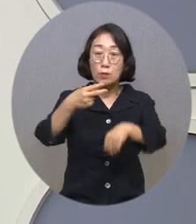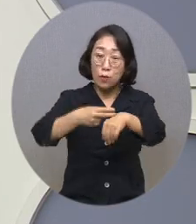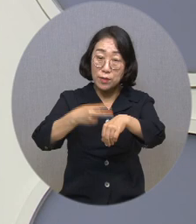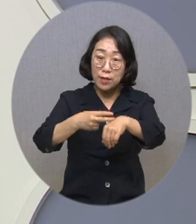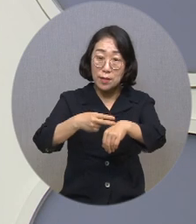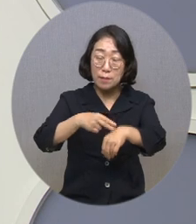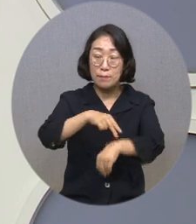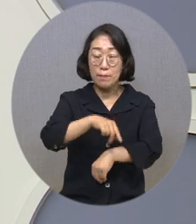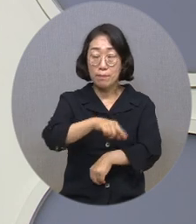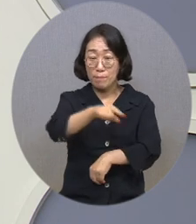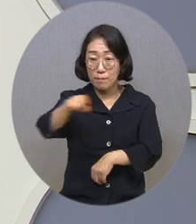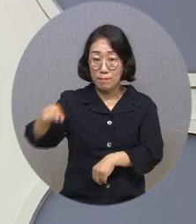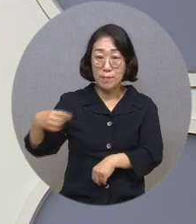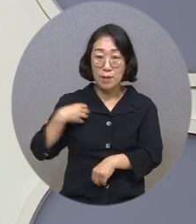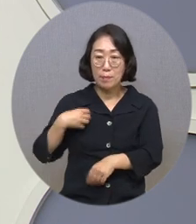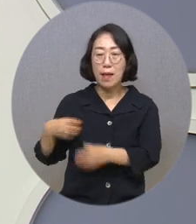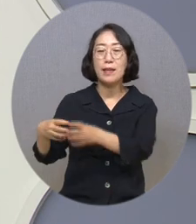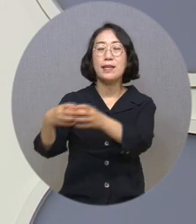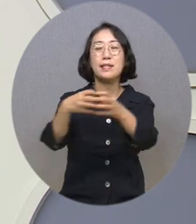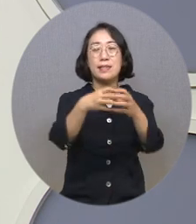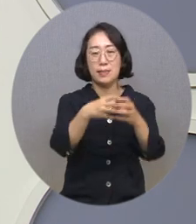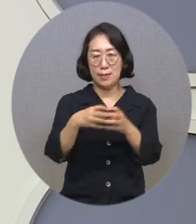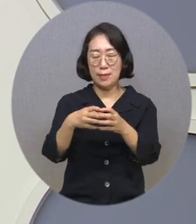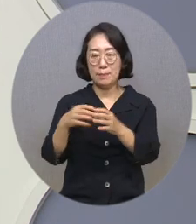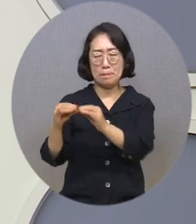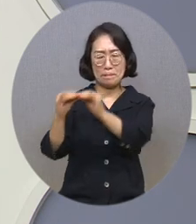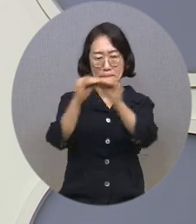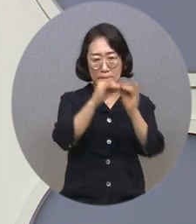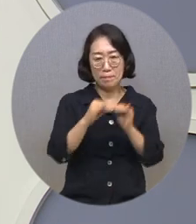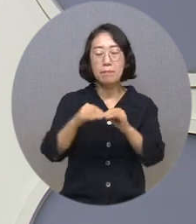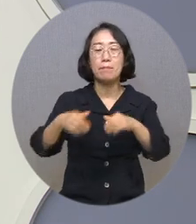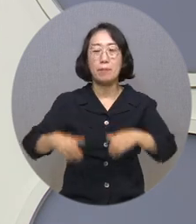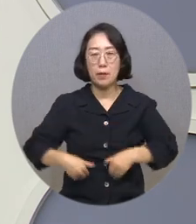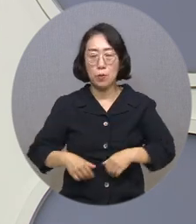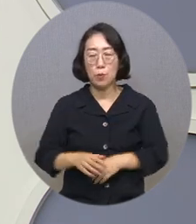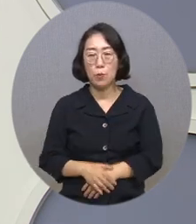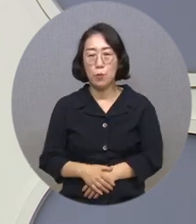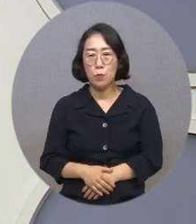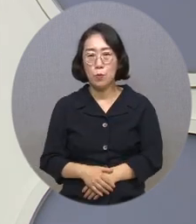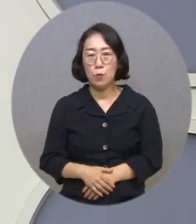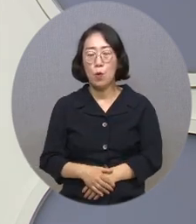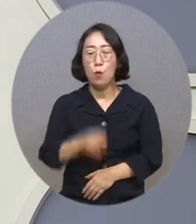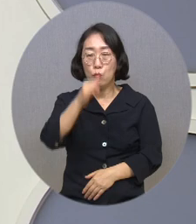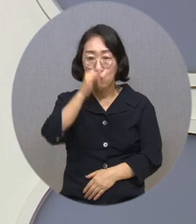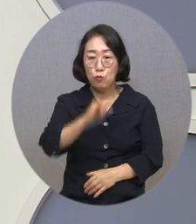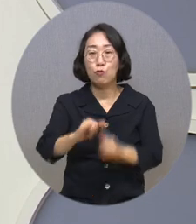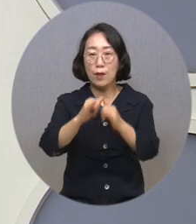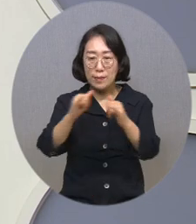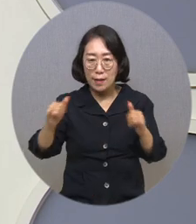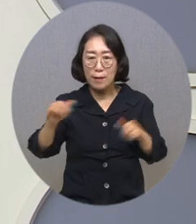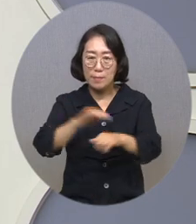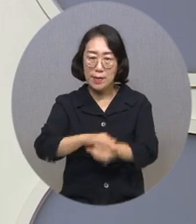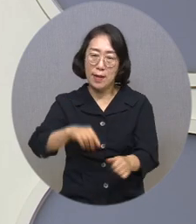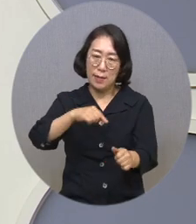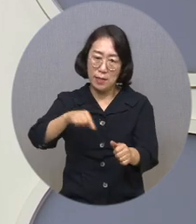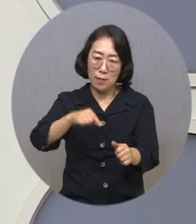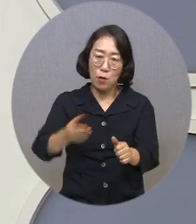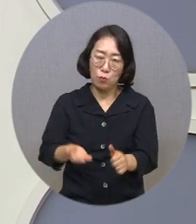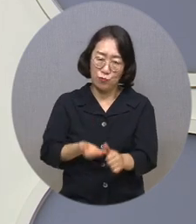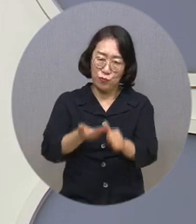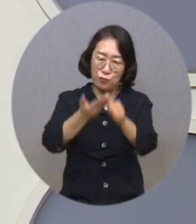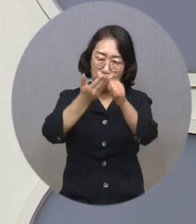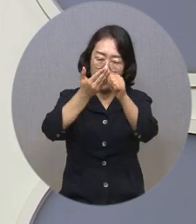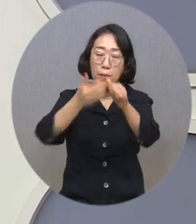교수들이 이게 혼연일체가 돼야 됩니다. 그래서 이제는 유능한 사람보다 우리 훌륭한 사람 배출하자. 그리고 아까